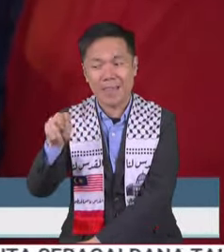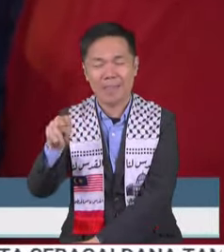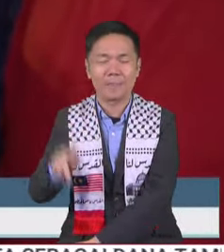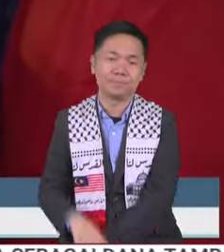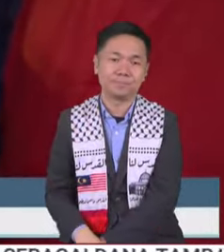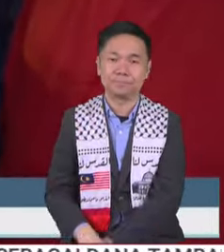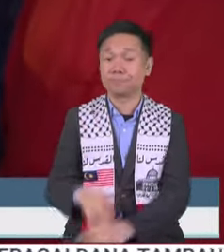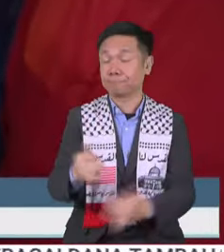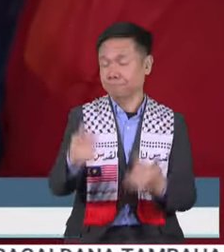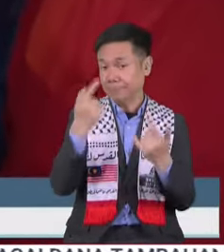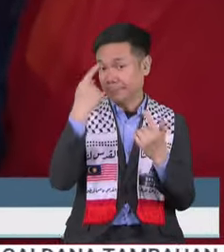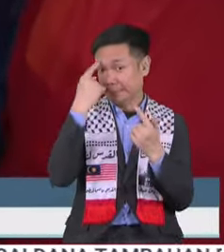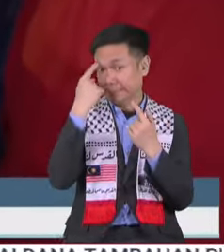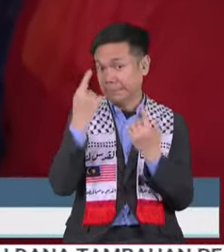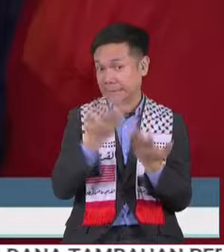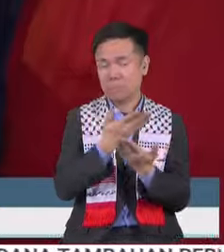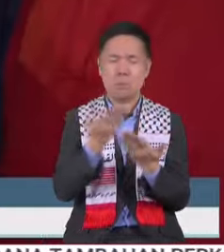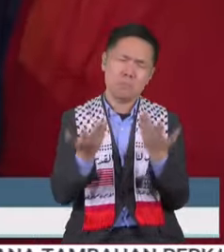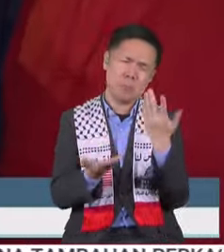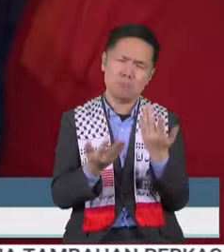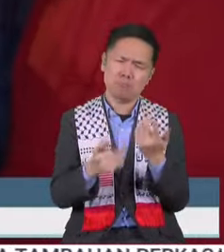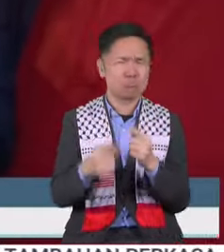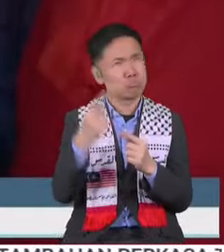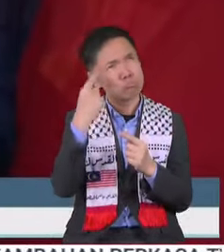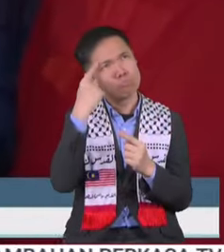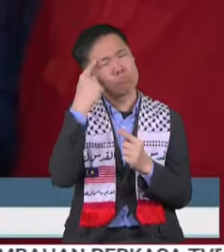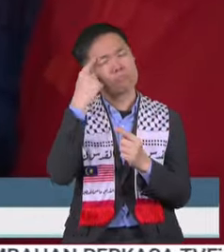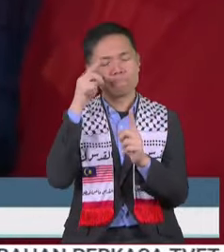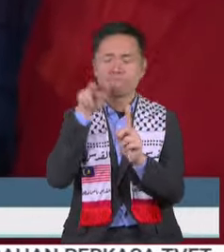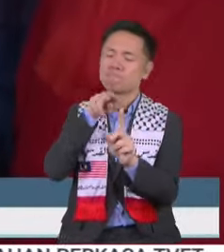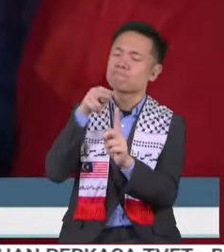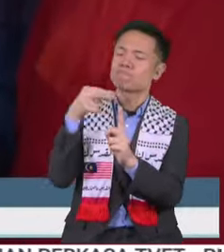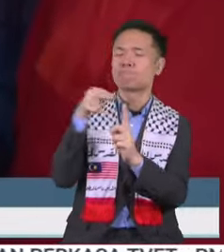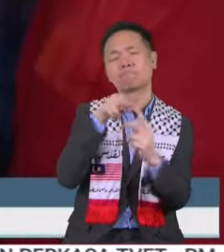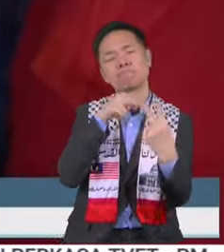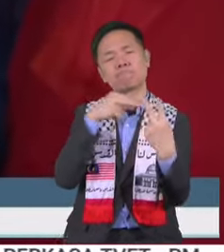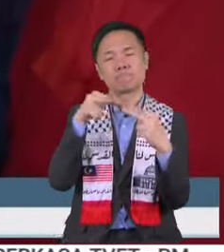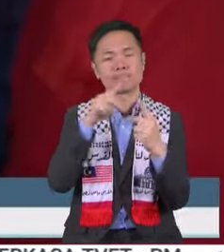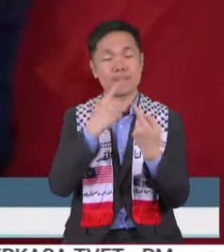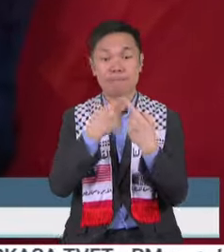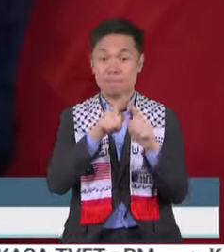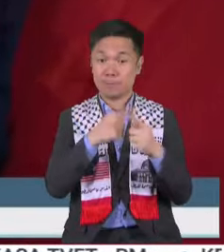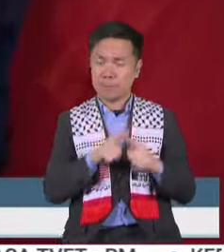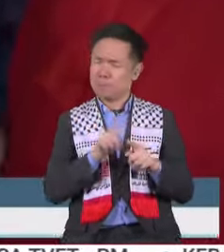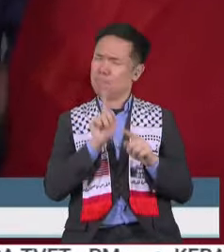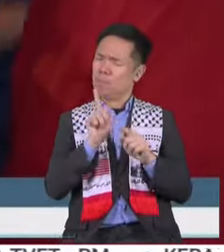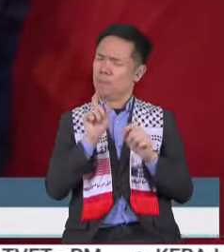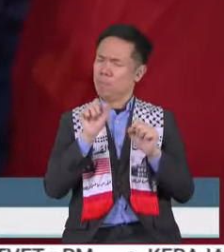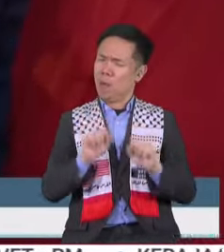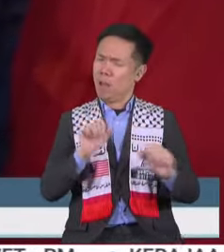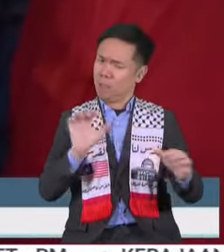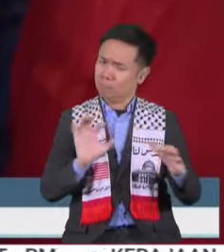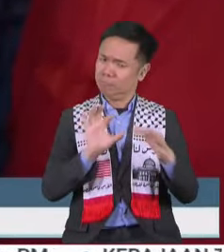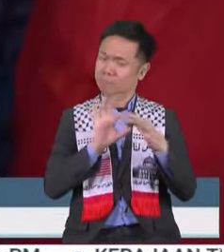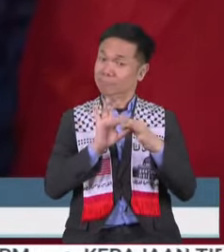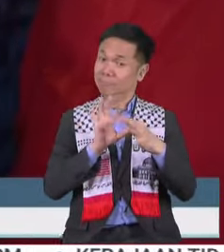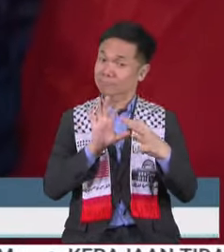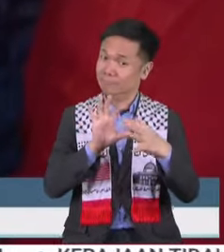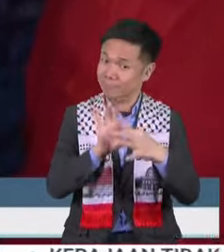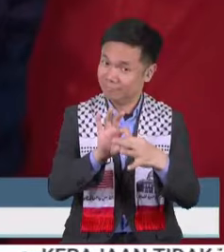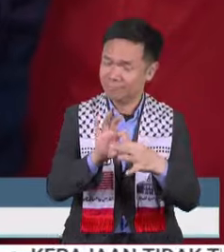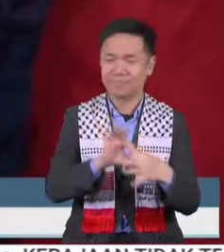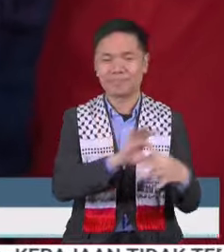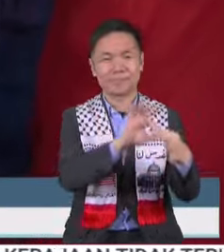sebalik pandangan kita yang berbeza, kita masih boleh bekerjasama, masih boleh bersatu untuk